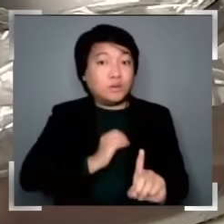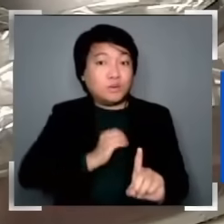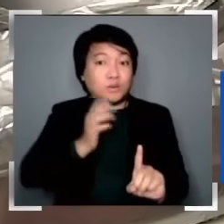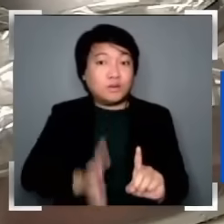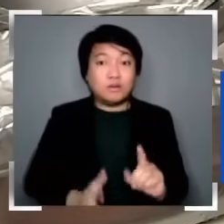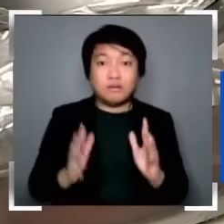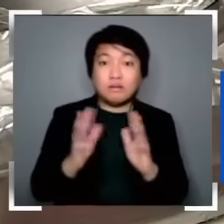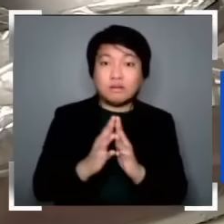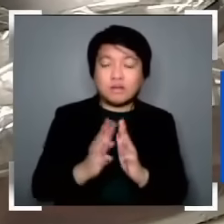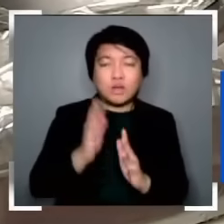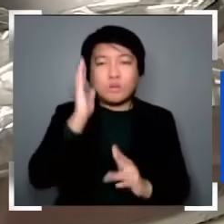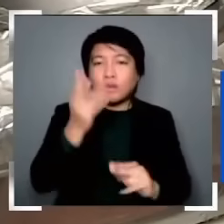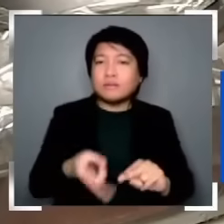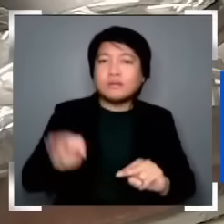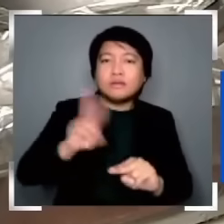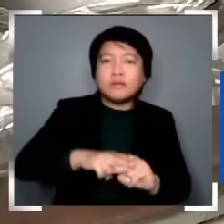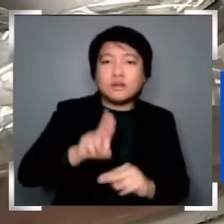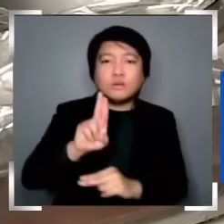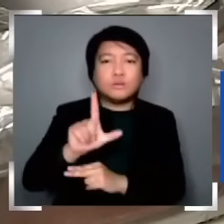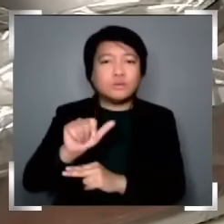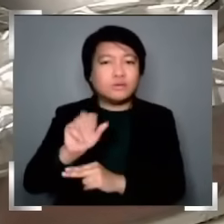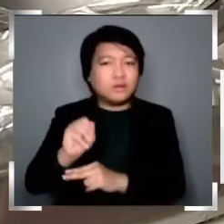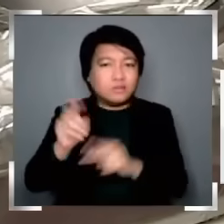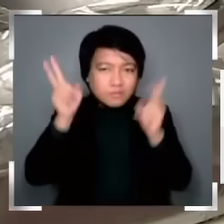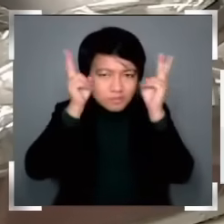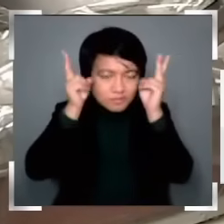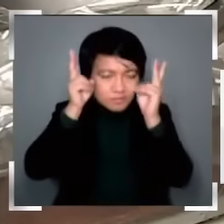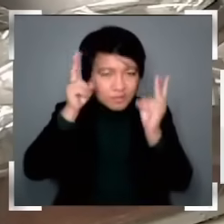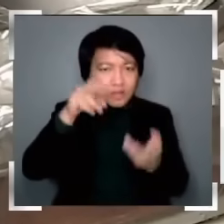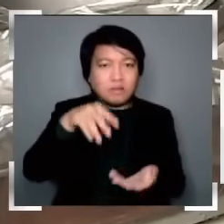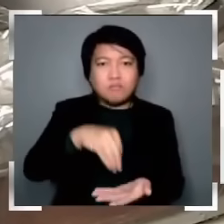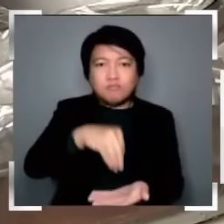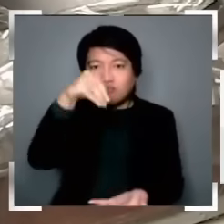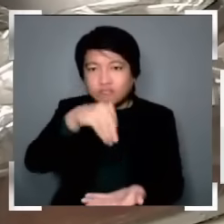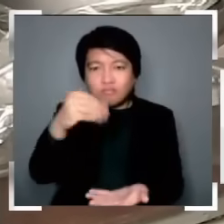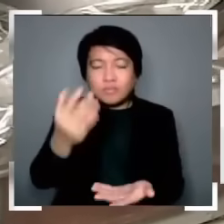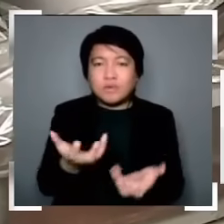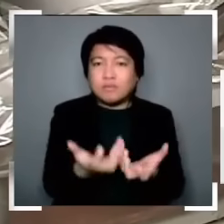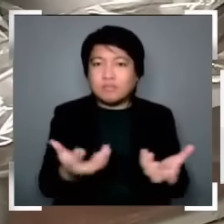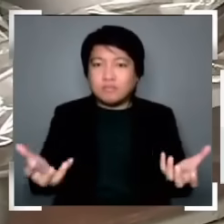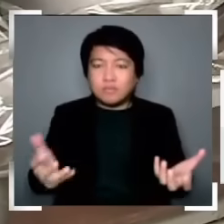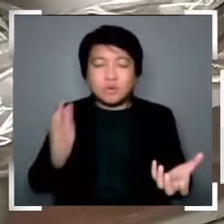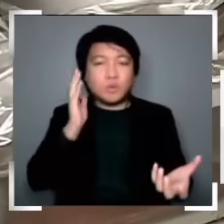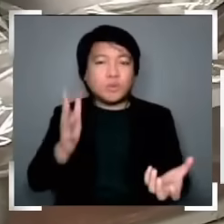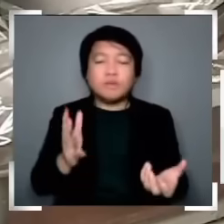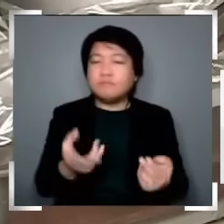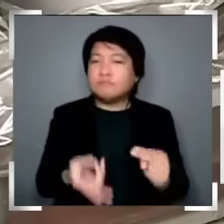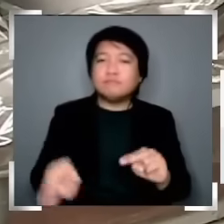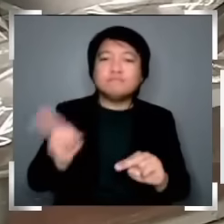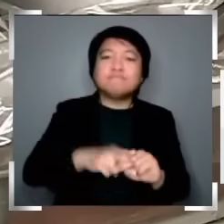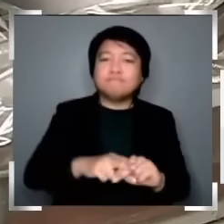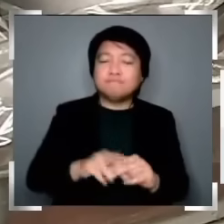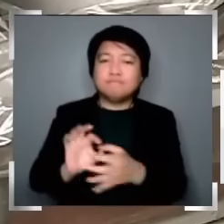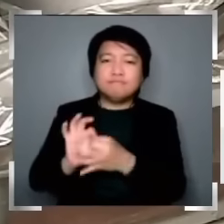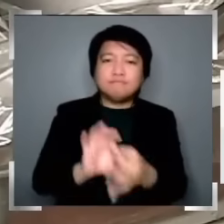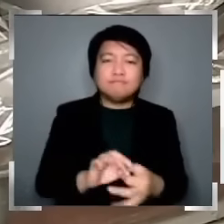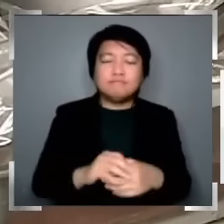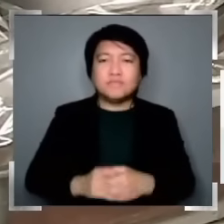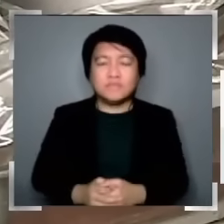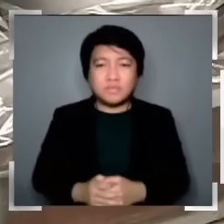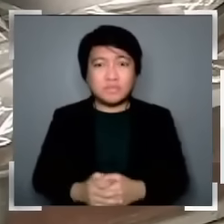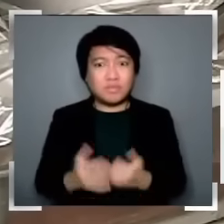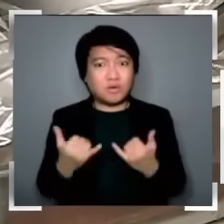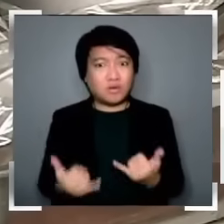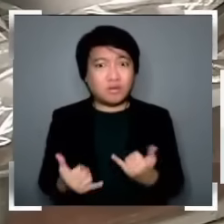6 pesos na pwede mo siyang ibenta ng 10 pesos pagka niluto. And then ngayon, 9 pesos na yung medium size,